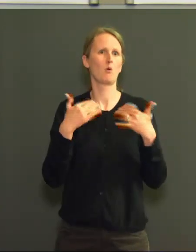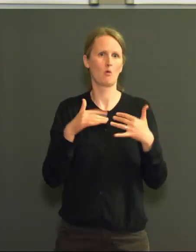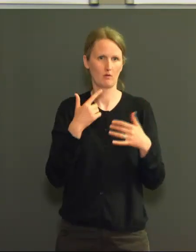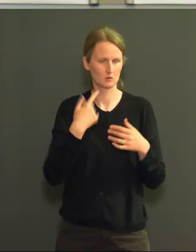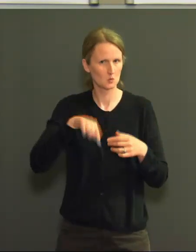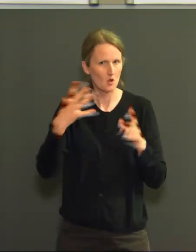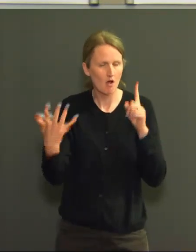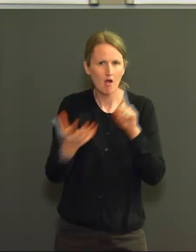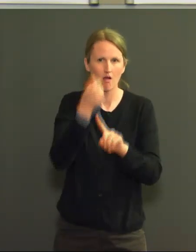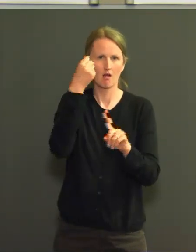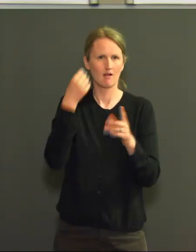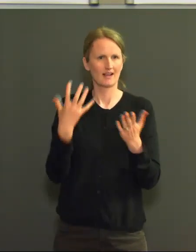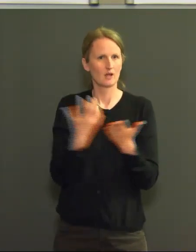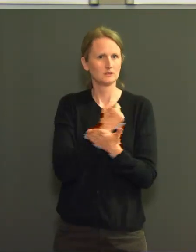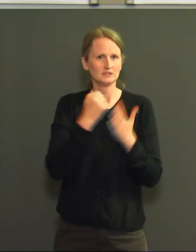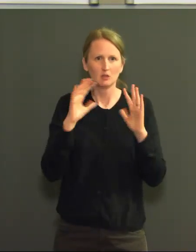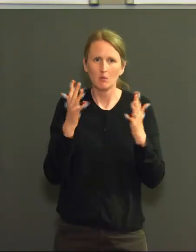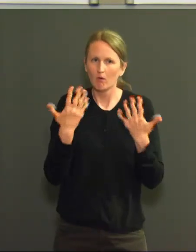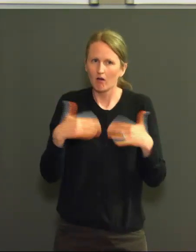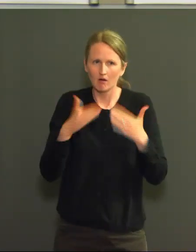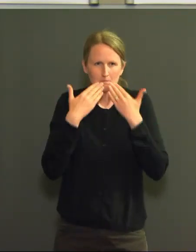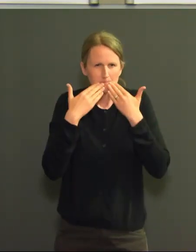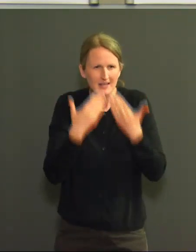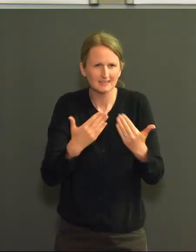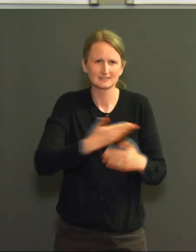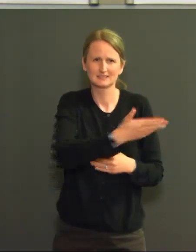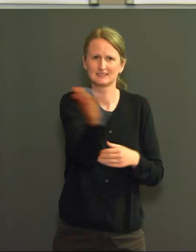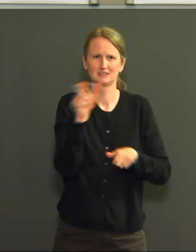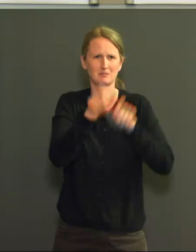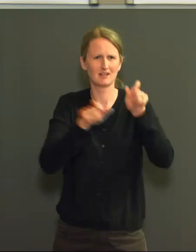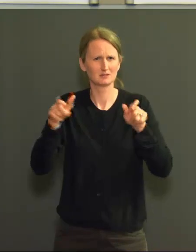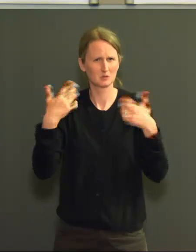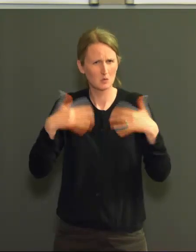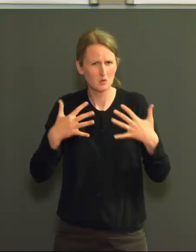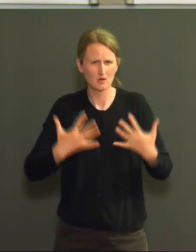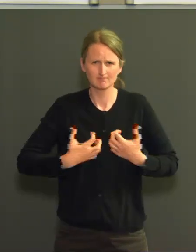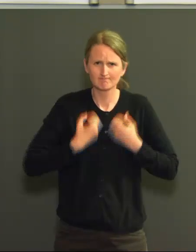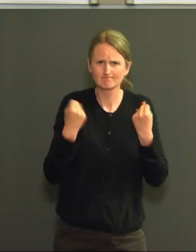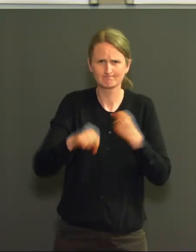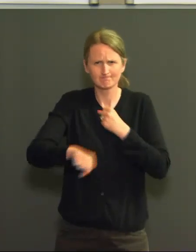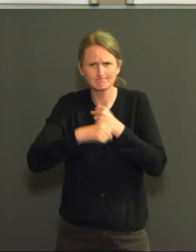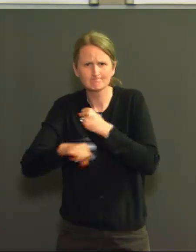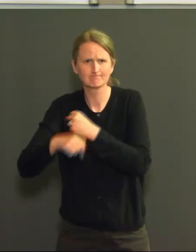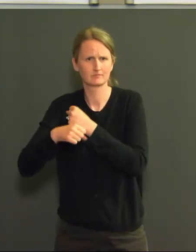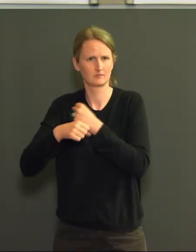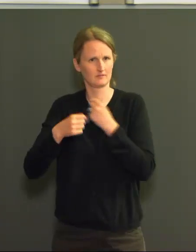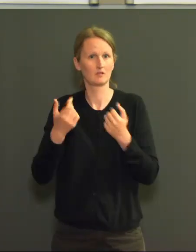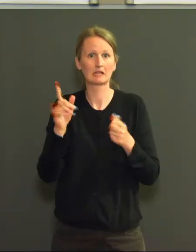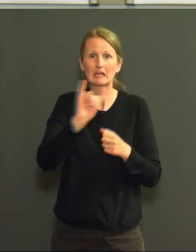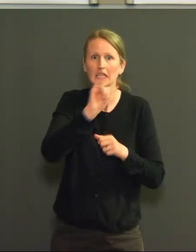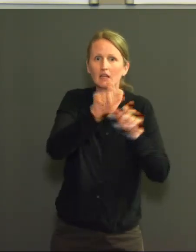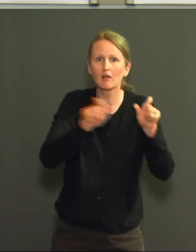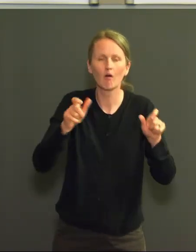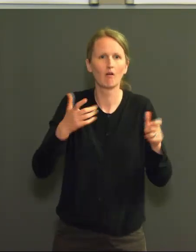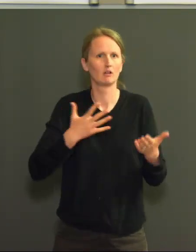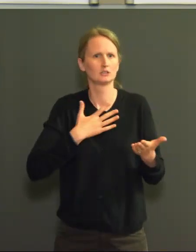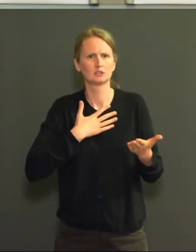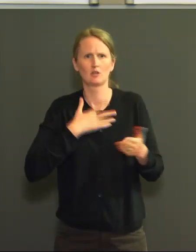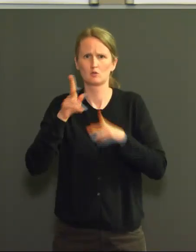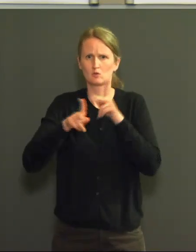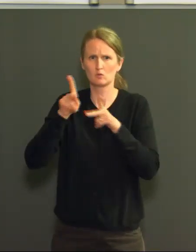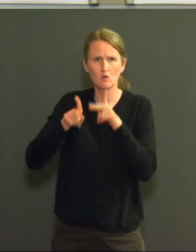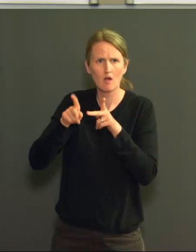remercier tous ceux qui participent encore à cette campagne sans précédent. Les prestataires de soins, les